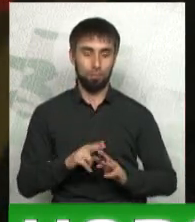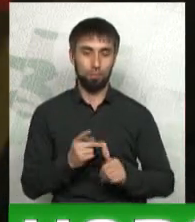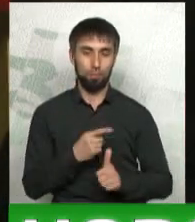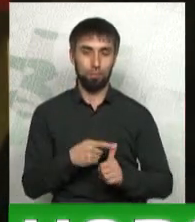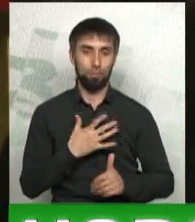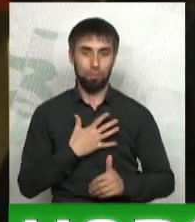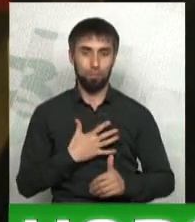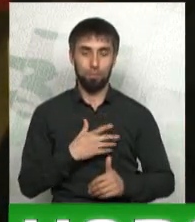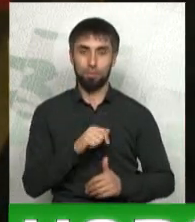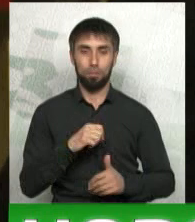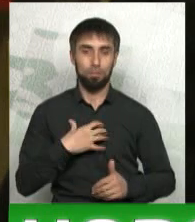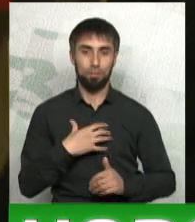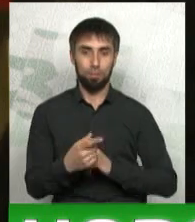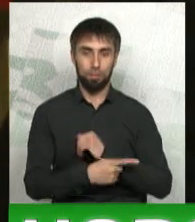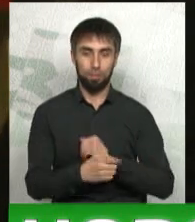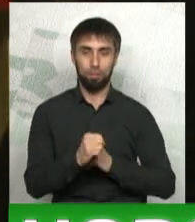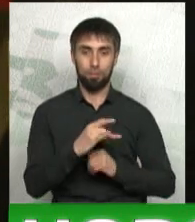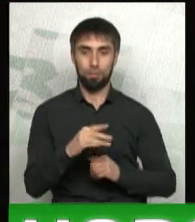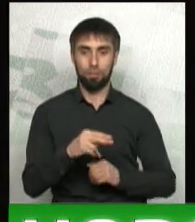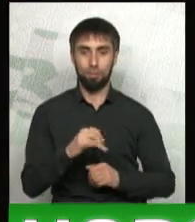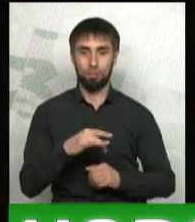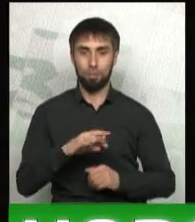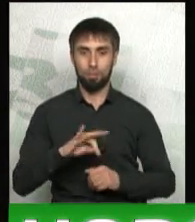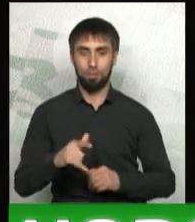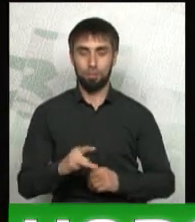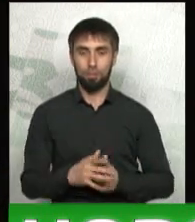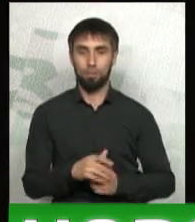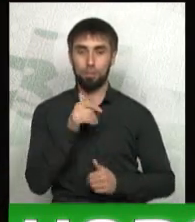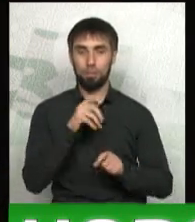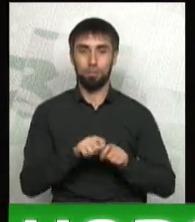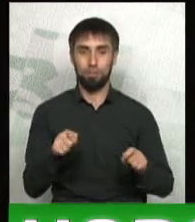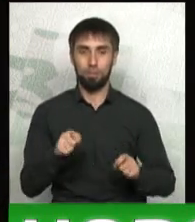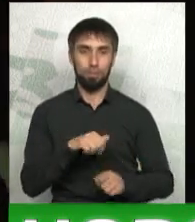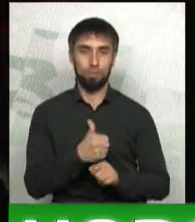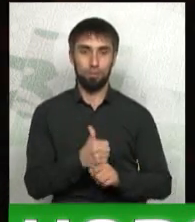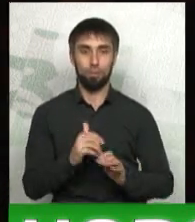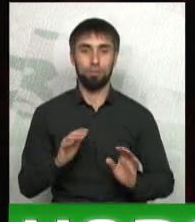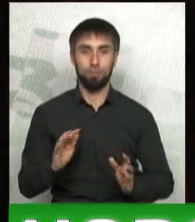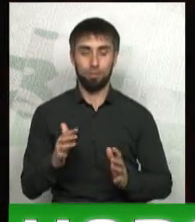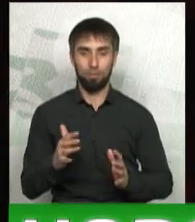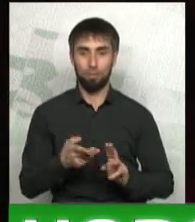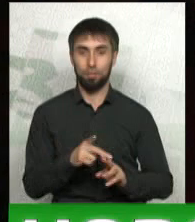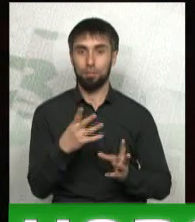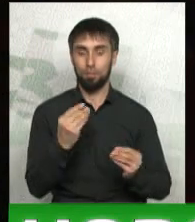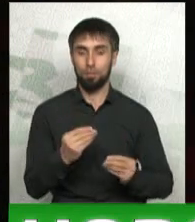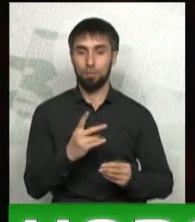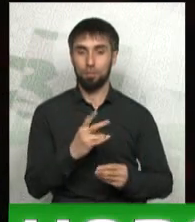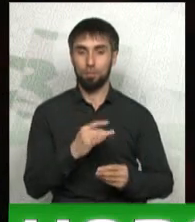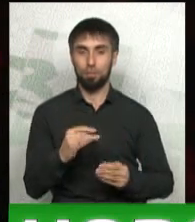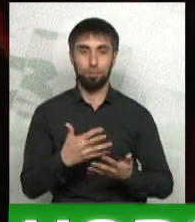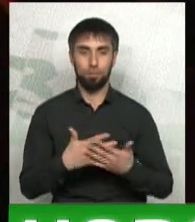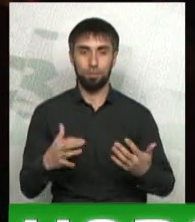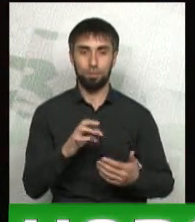Самым важным считается последний – Ахыр-Чиршембе, Ахшамы, когда разворачиваются главные события. Этот день насыщен